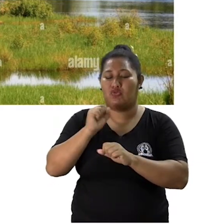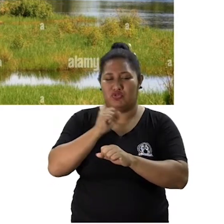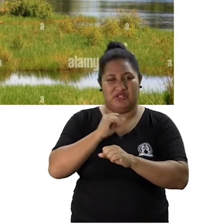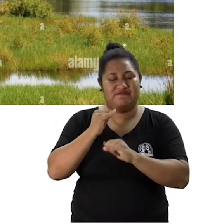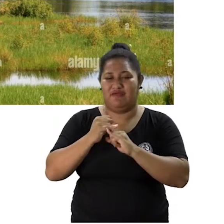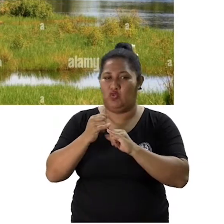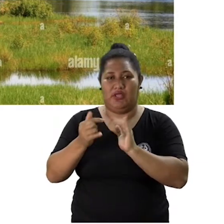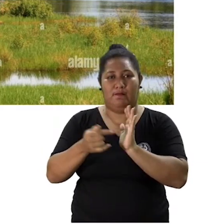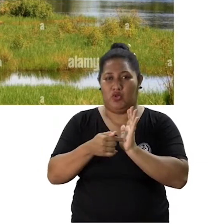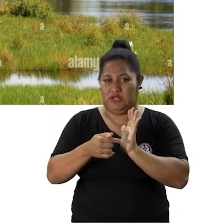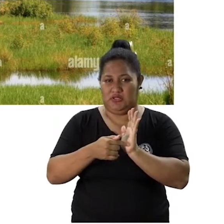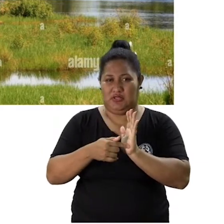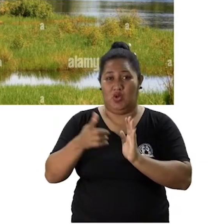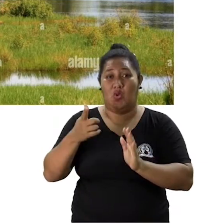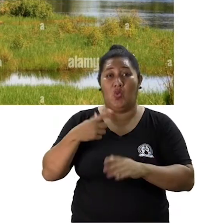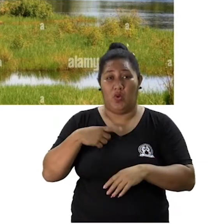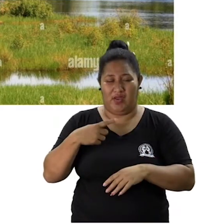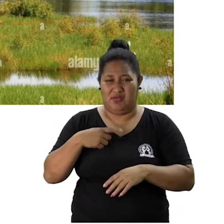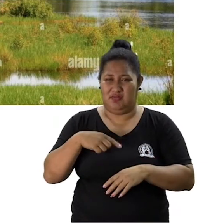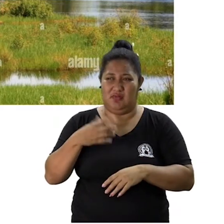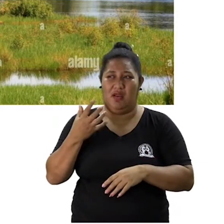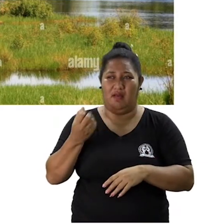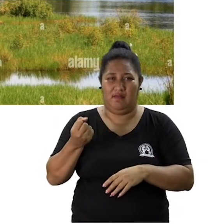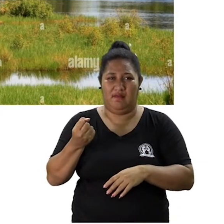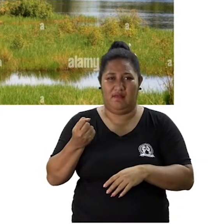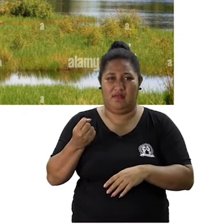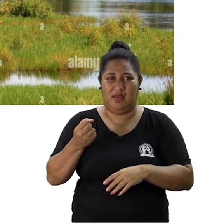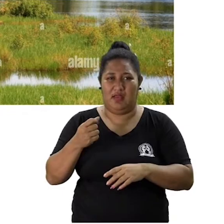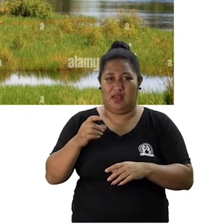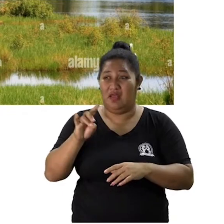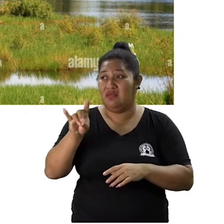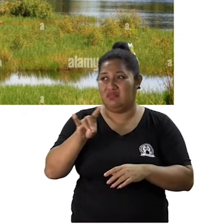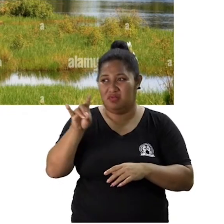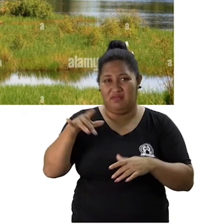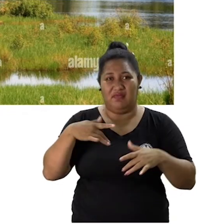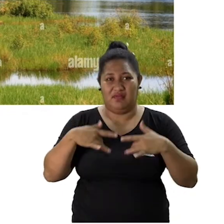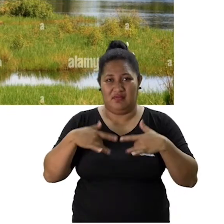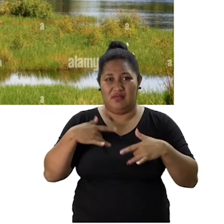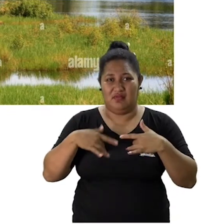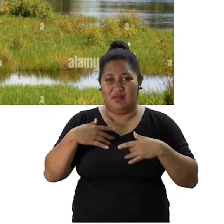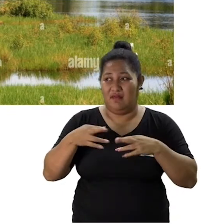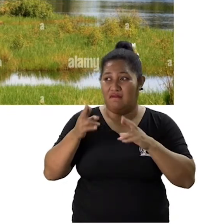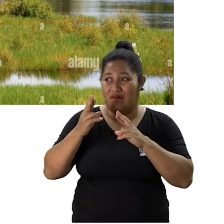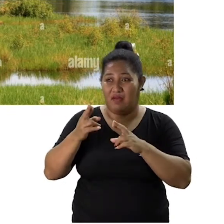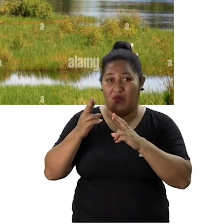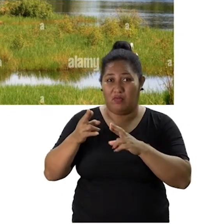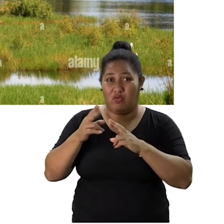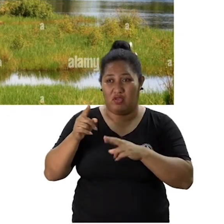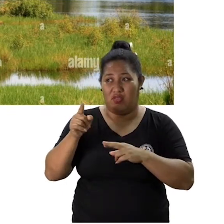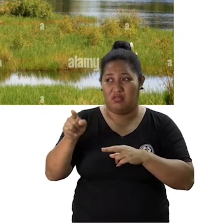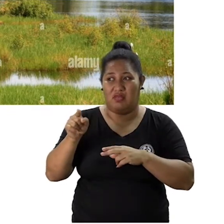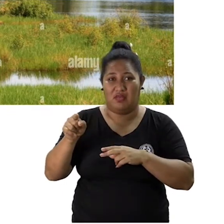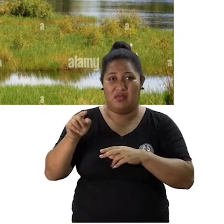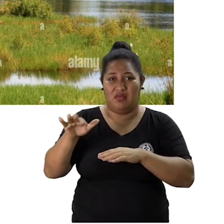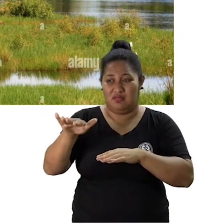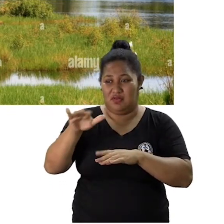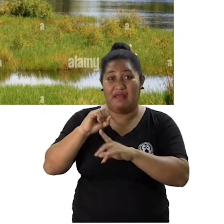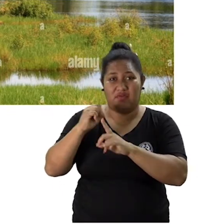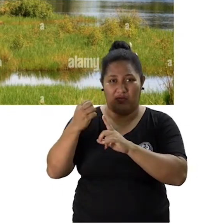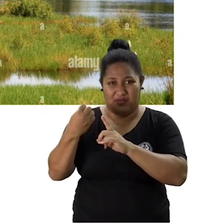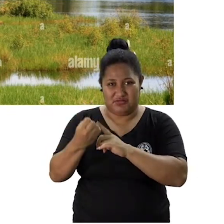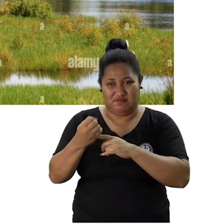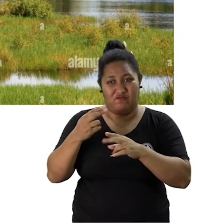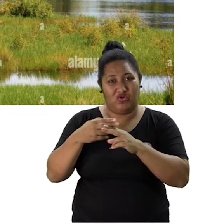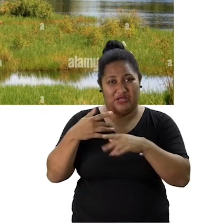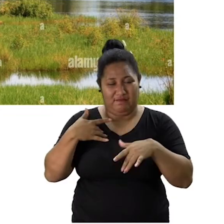ua. Ona, e eifo ia mea ola, e wha moe I lea I tu ainga si o manga e